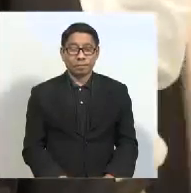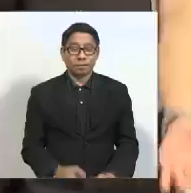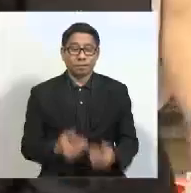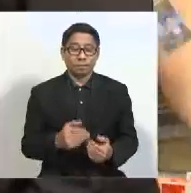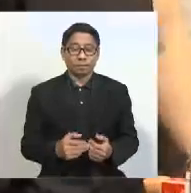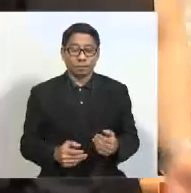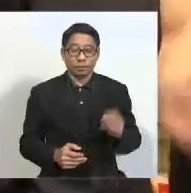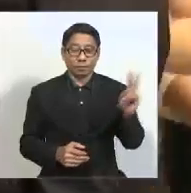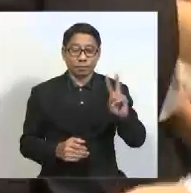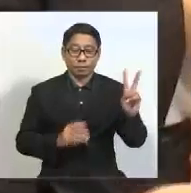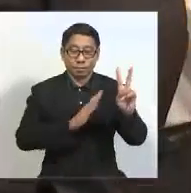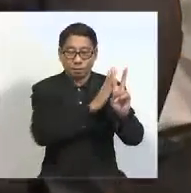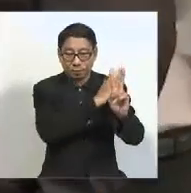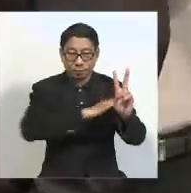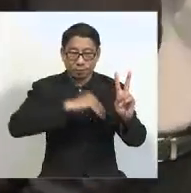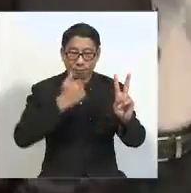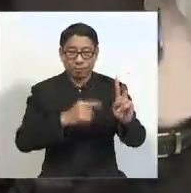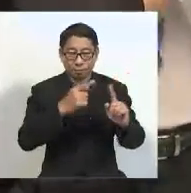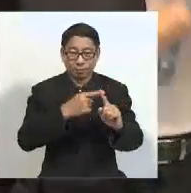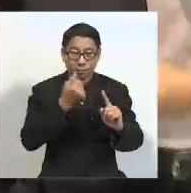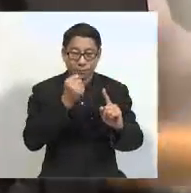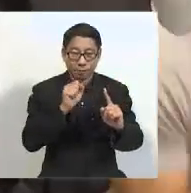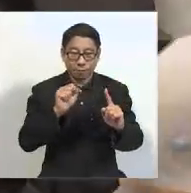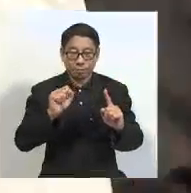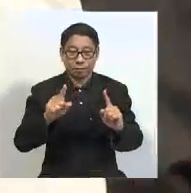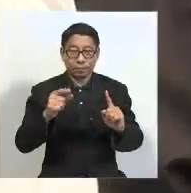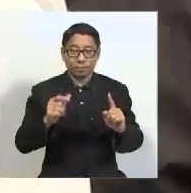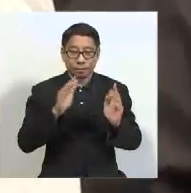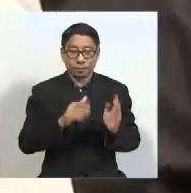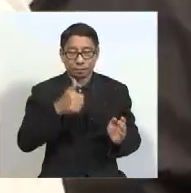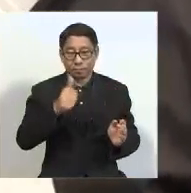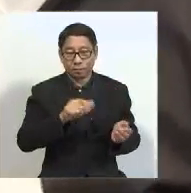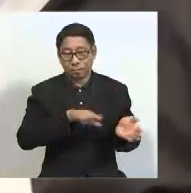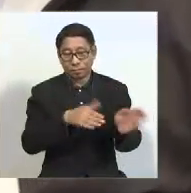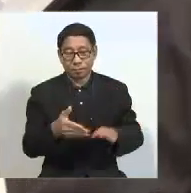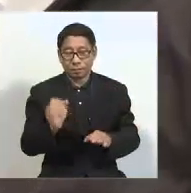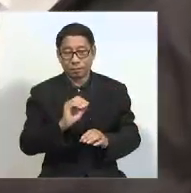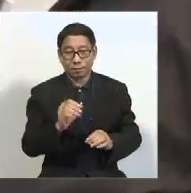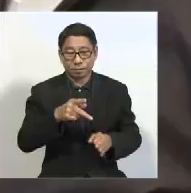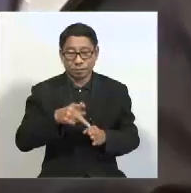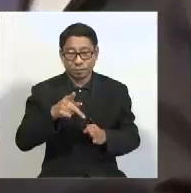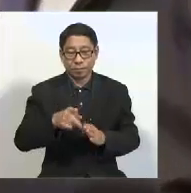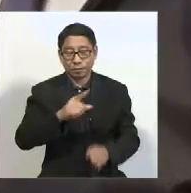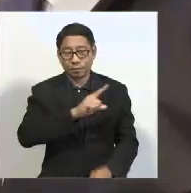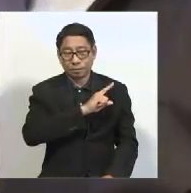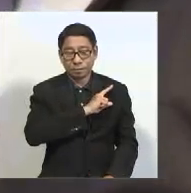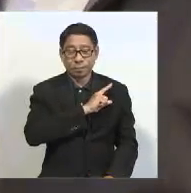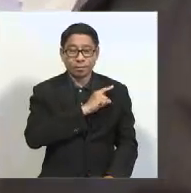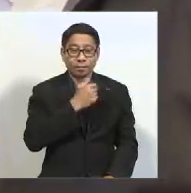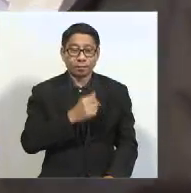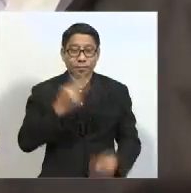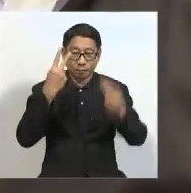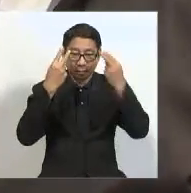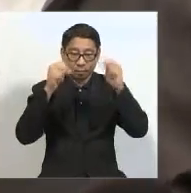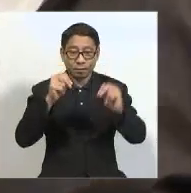สำหรับ2บทเพลงนี้นะคะศรัทธากับคนดีไม่มีวันตายเนี่ยเรียกว่าเป็นบทเพลงประจำตัวท่านนายกไปเรียบร้อยแล้วนะคะไป